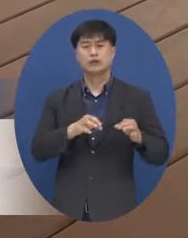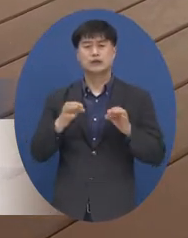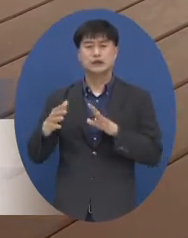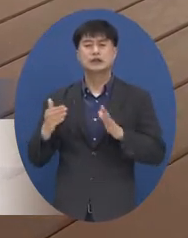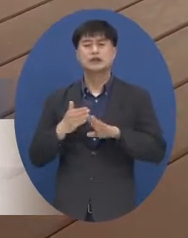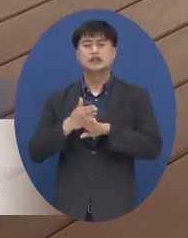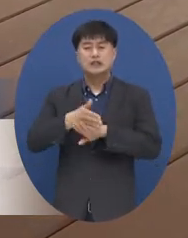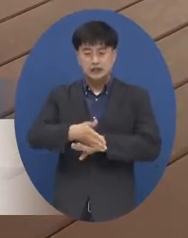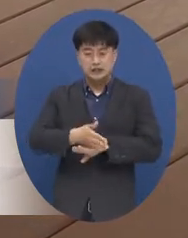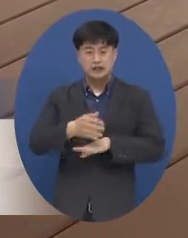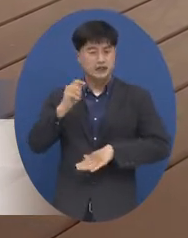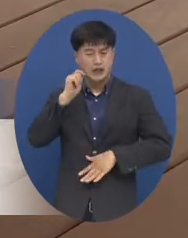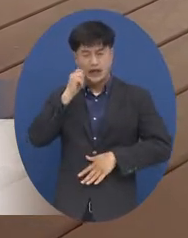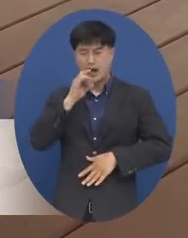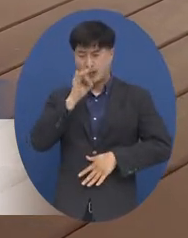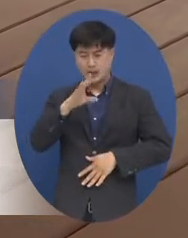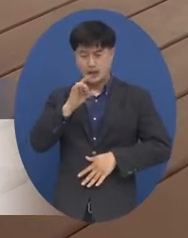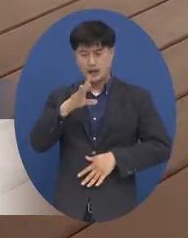실수했다고 하는데 왜 취소를